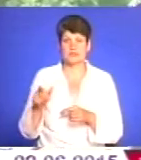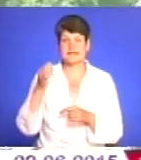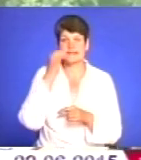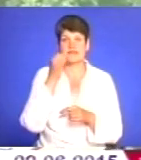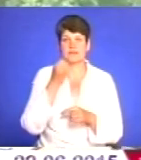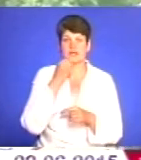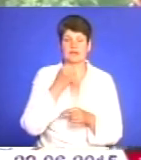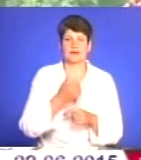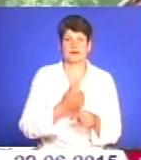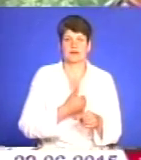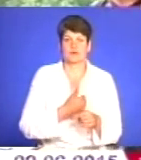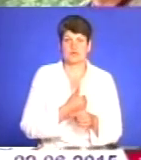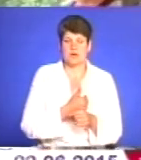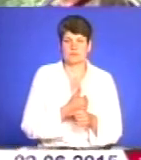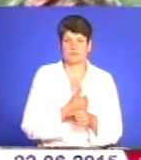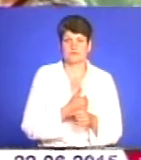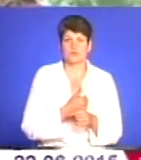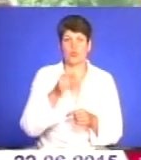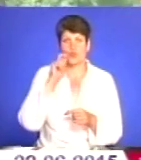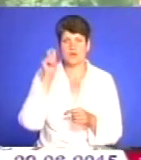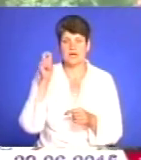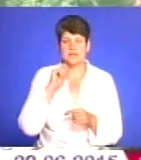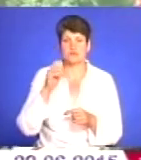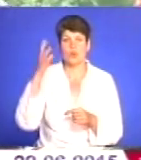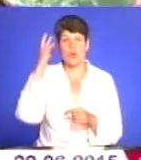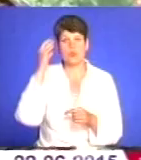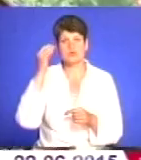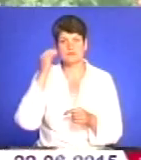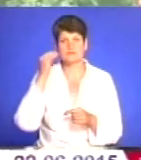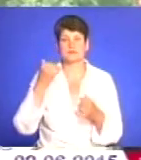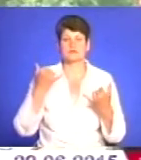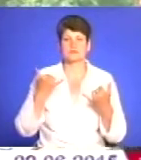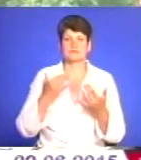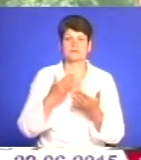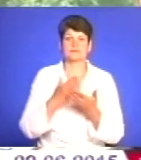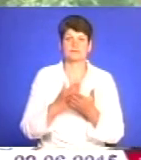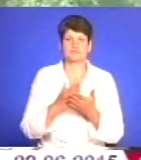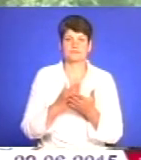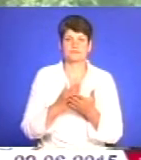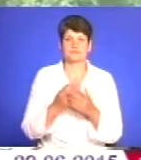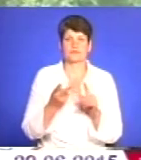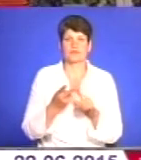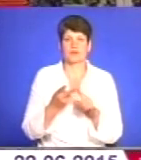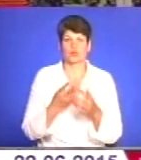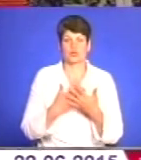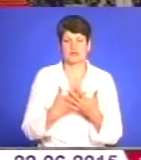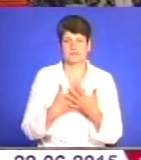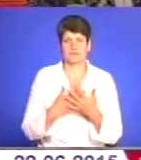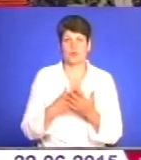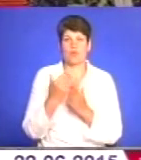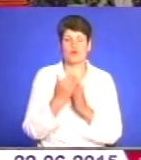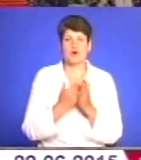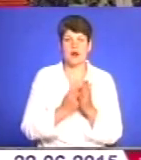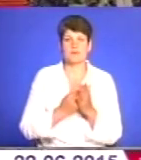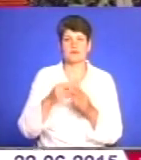завдяки ентузіастам, українське козацтво зараз набуває таке, скажімо, друге дихання. У програмі